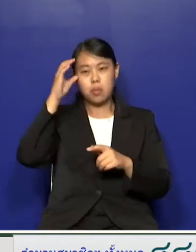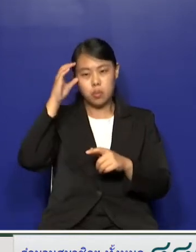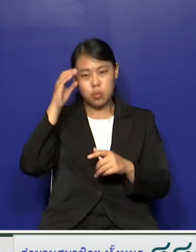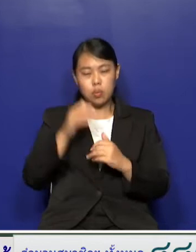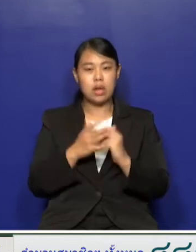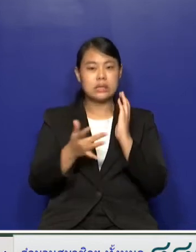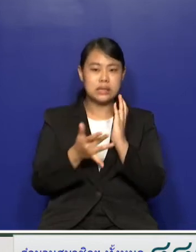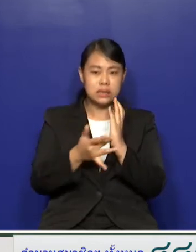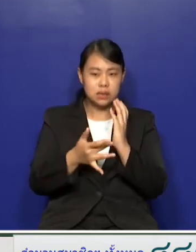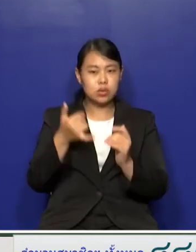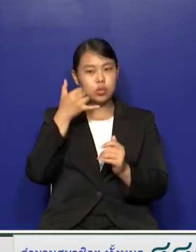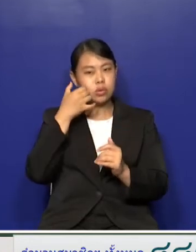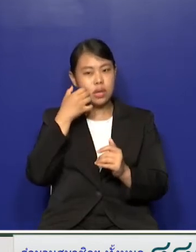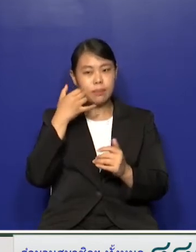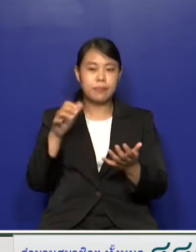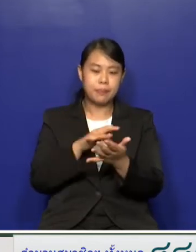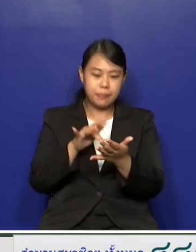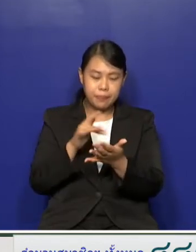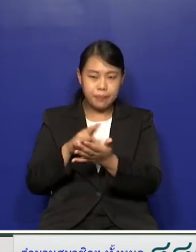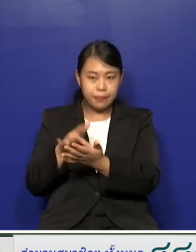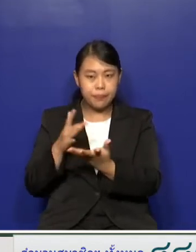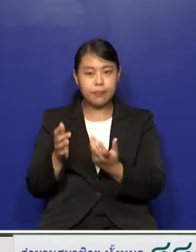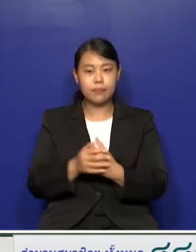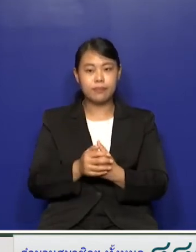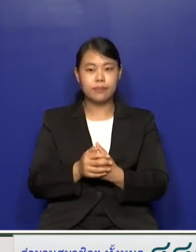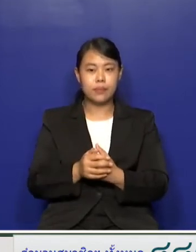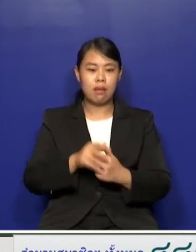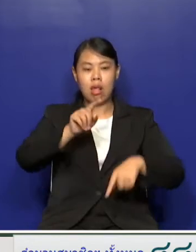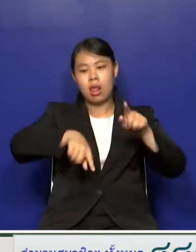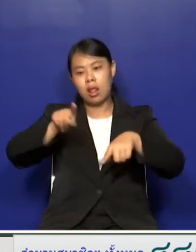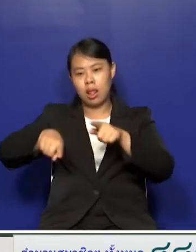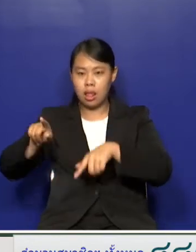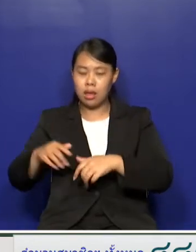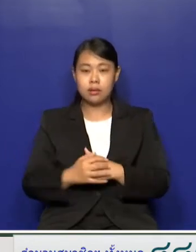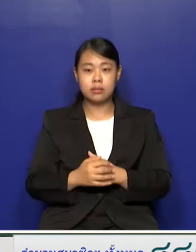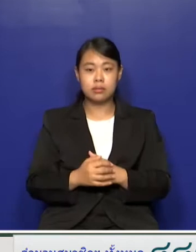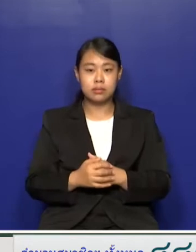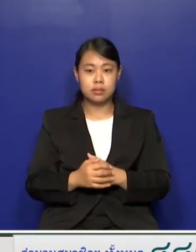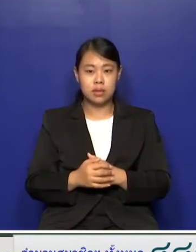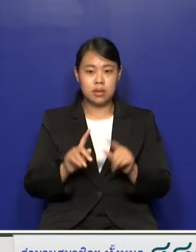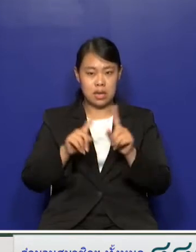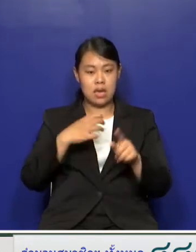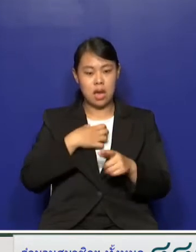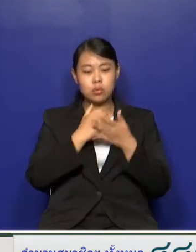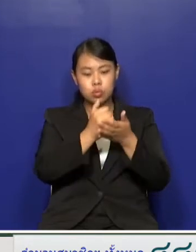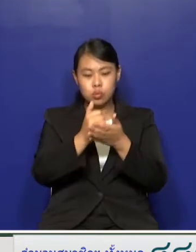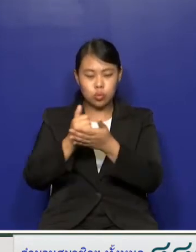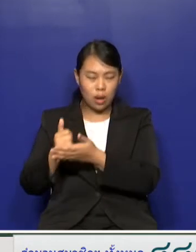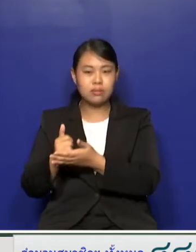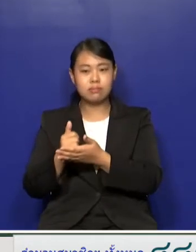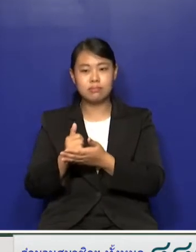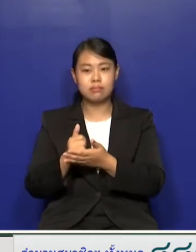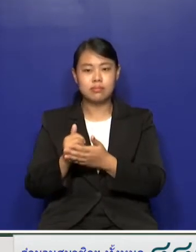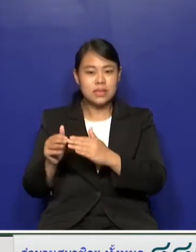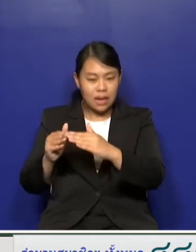เทคโนโลยีหรือโทรศัพท์มือถือนั้นมันต่างกันแต่ถ้าท่านอาจอยากให้ความเป็นธรรมอย่าช่วยเหลือพี่น้องประชาชนจริงๆแล้ว